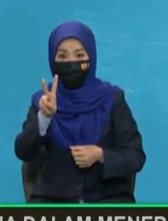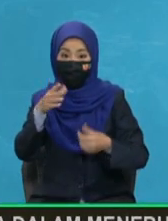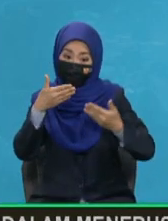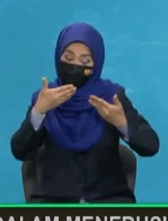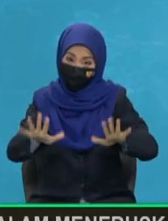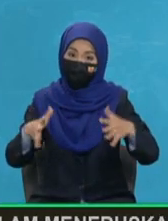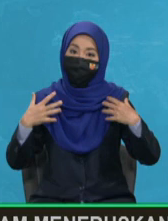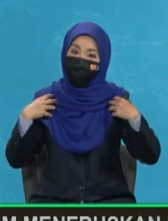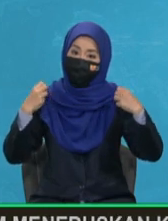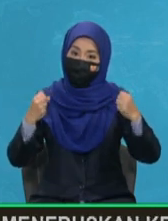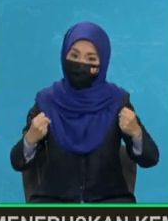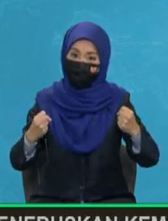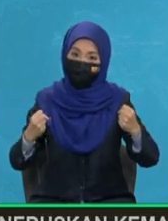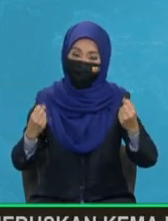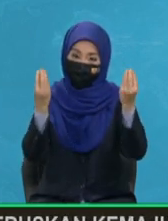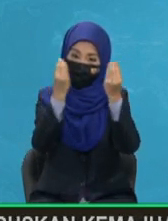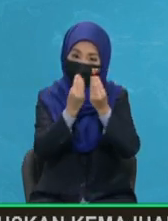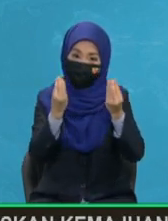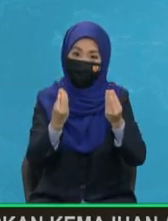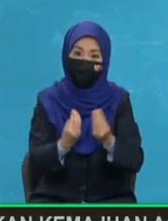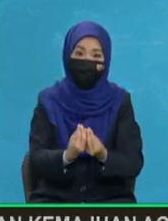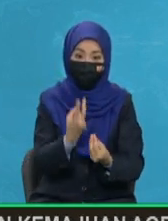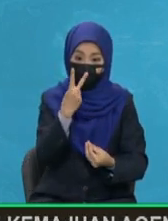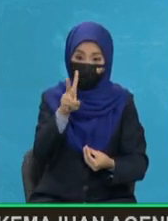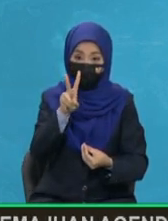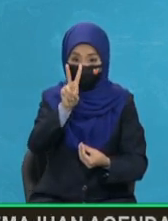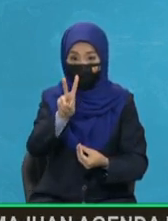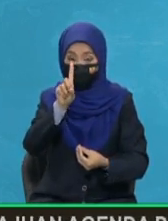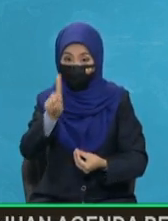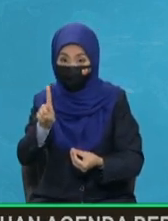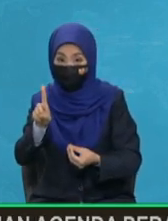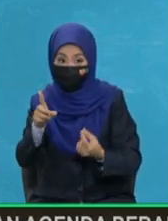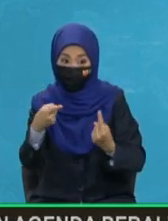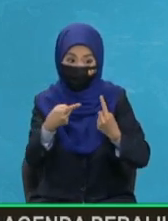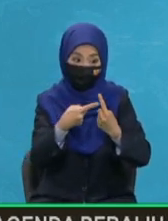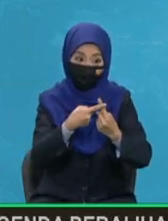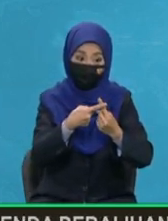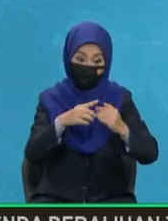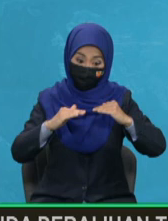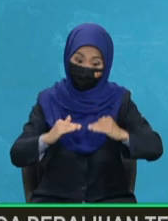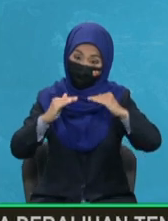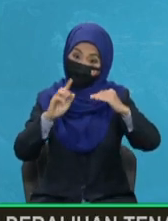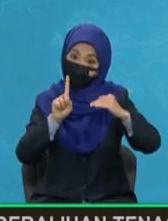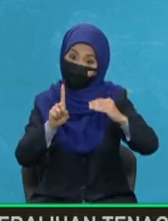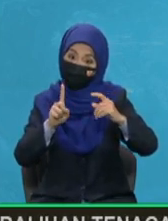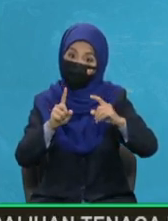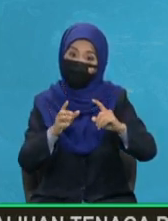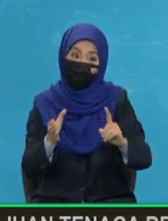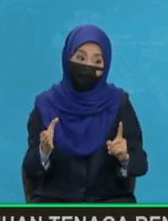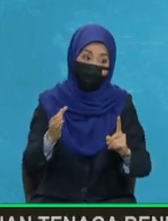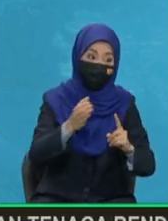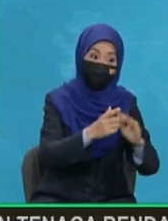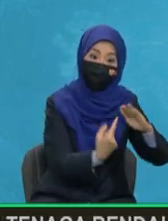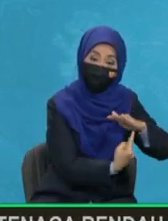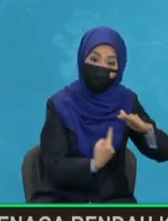disahkan sebuah pada hari ini jumlah ini termasuk 21cash positif dalam kategori 1 yang telah membuat pengasingan diri selama